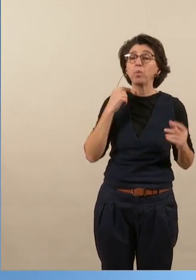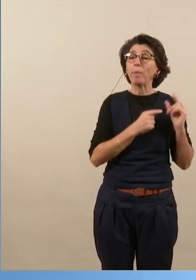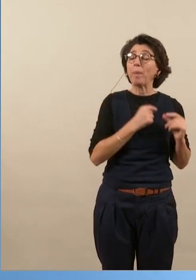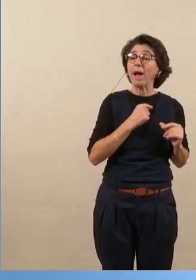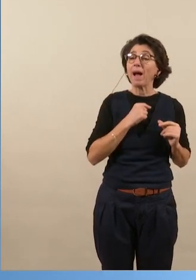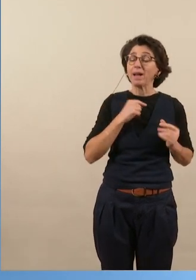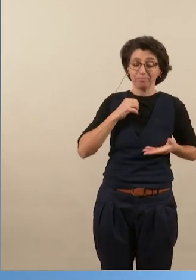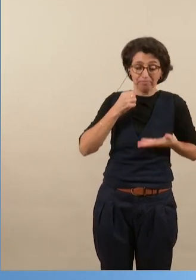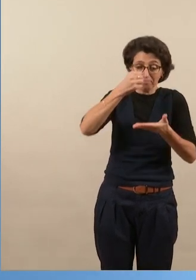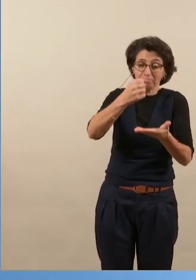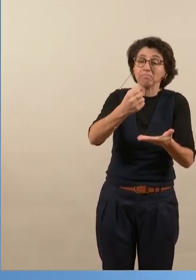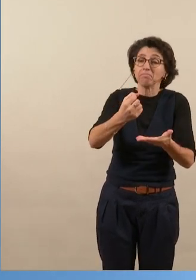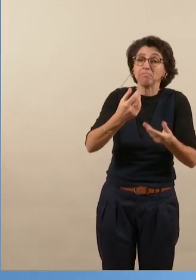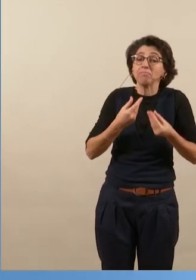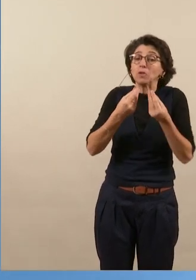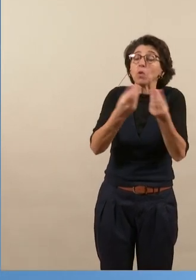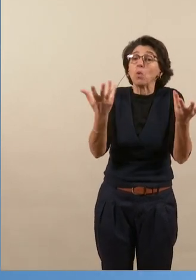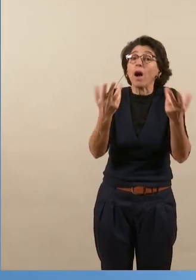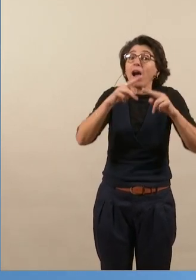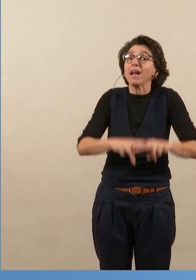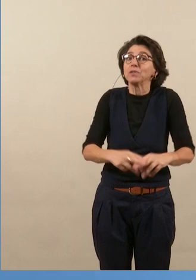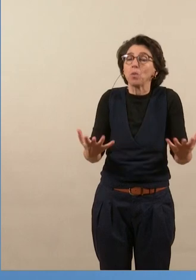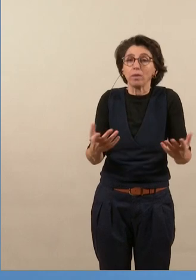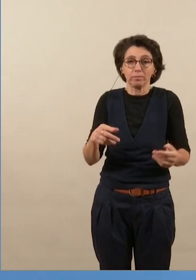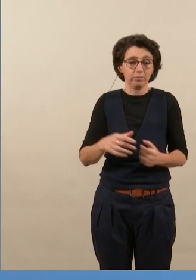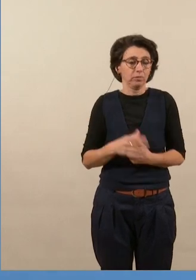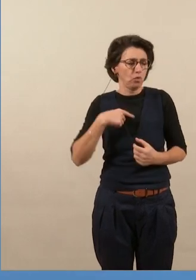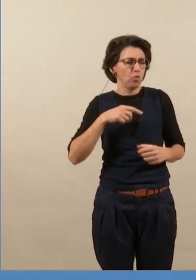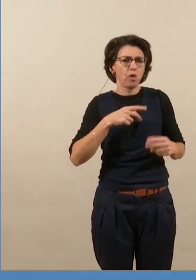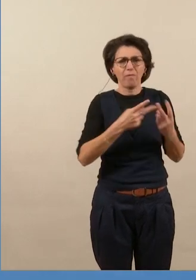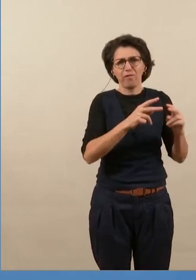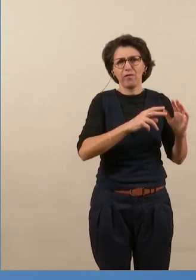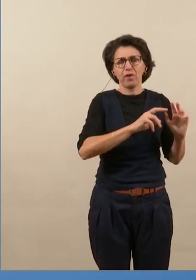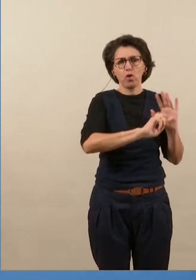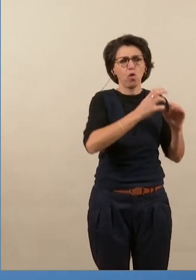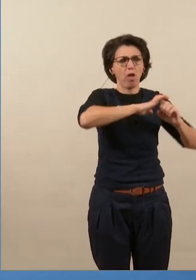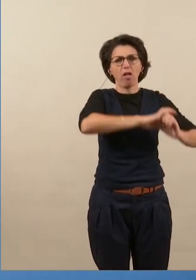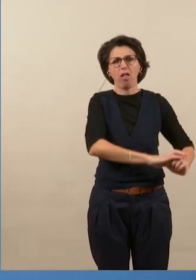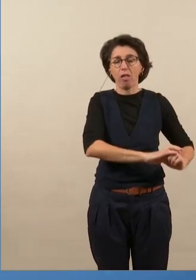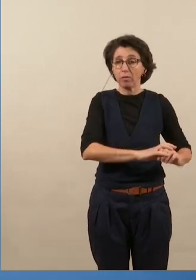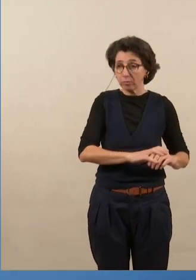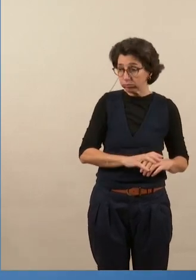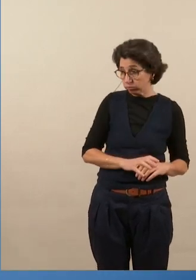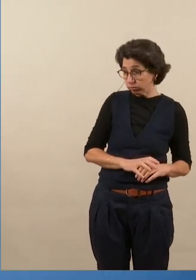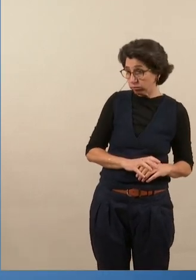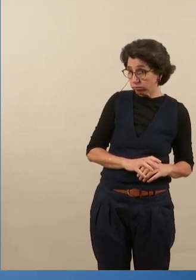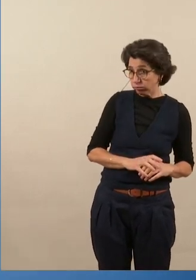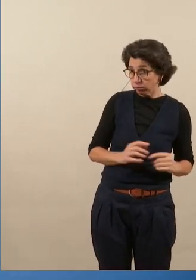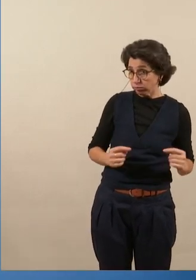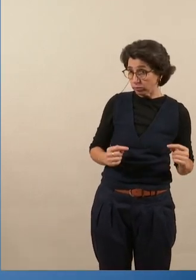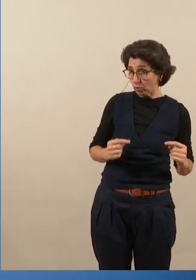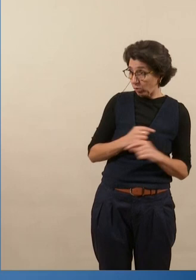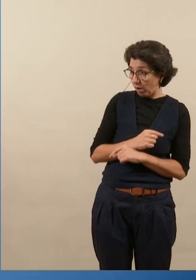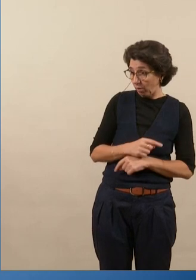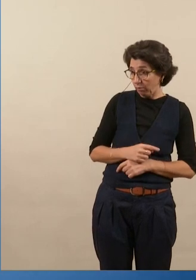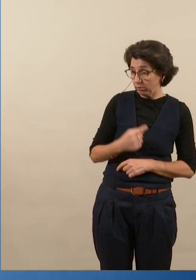défis donc vous en Conil Grenoble je pense qu'au contraire notre équipe est est est